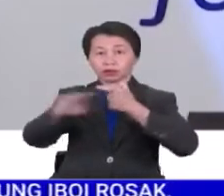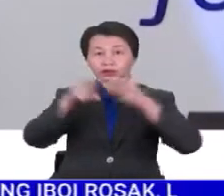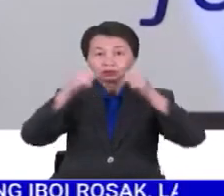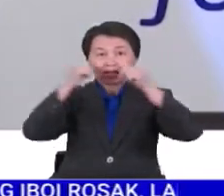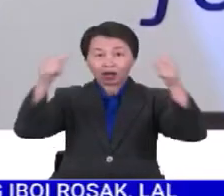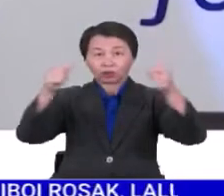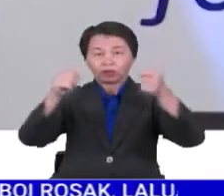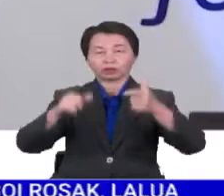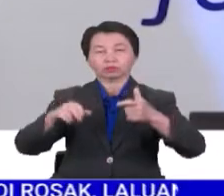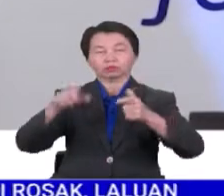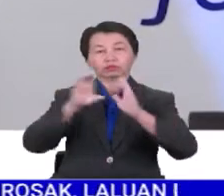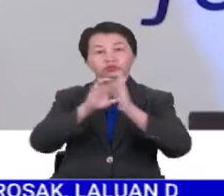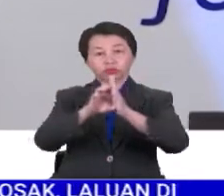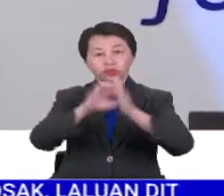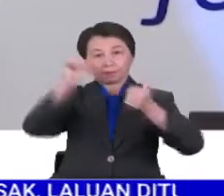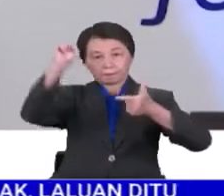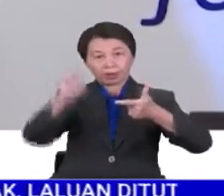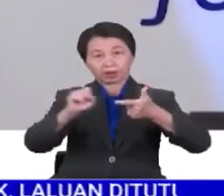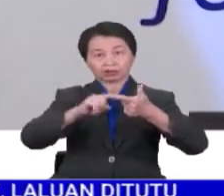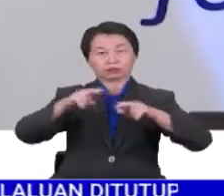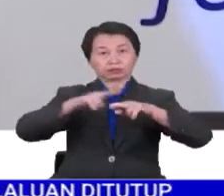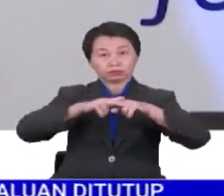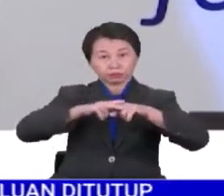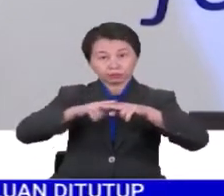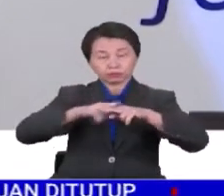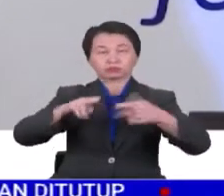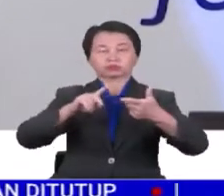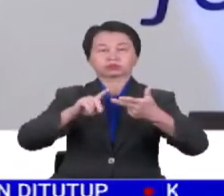awam seperti bas, kereta api,